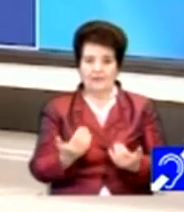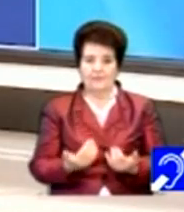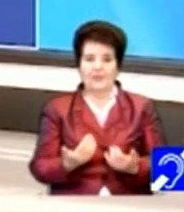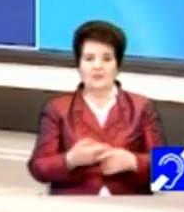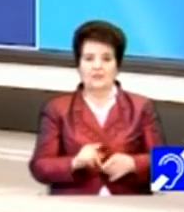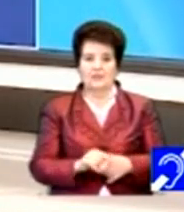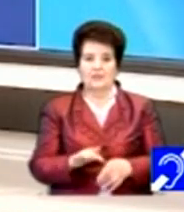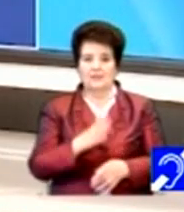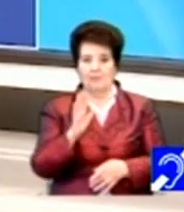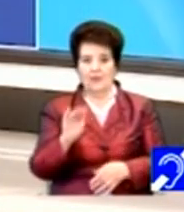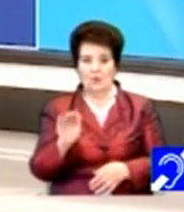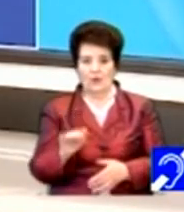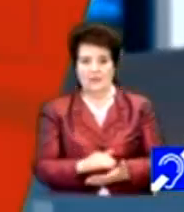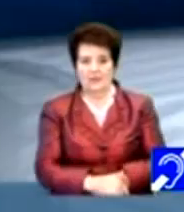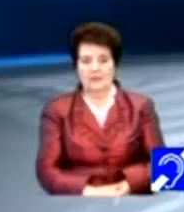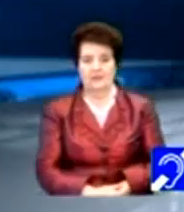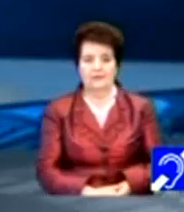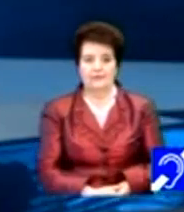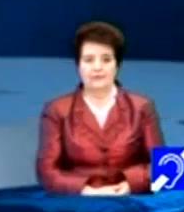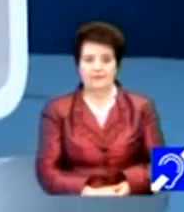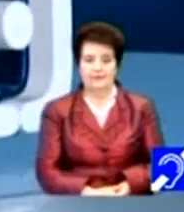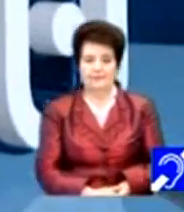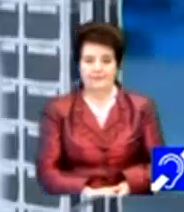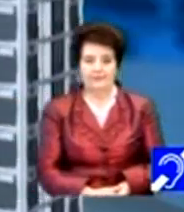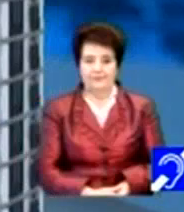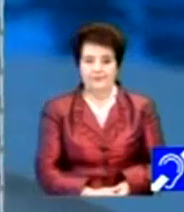Ioana Scârlătescu, pe curând!